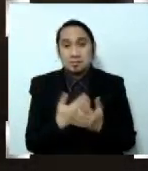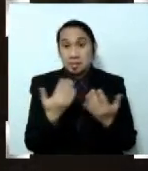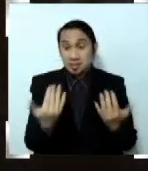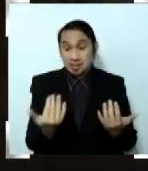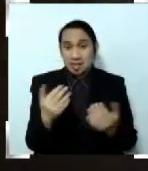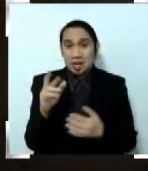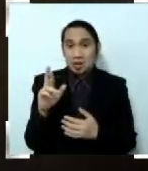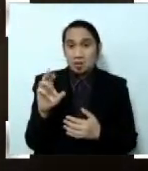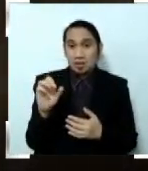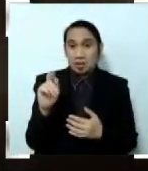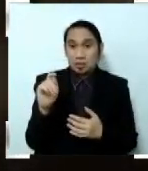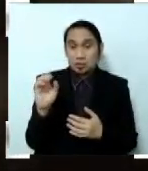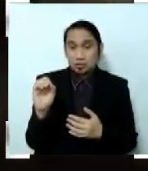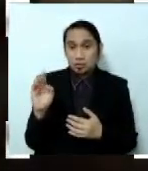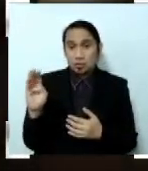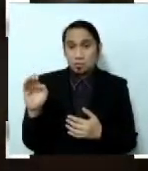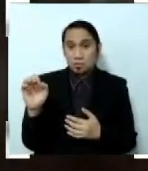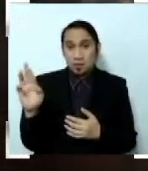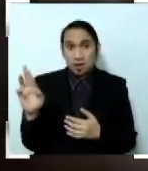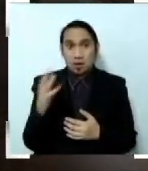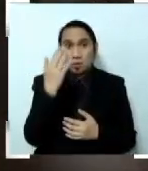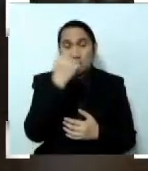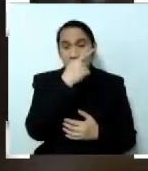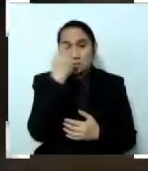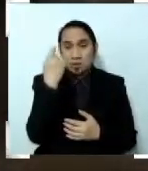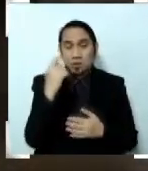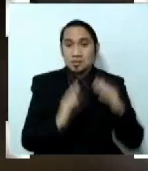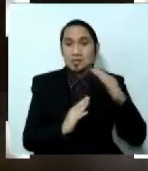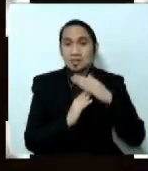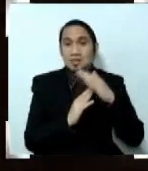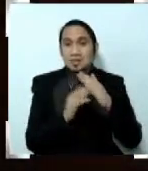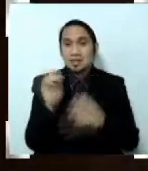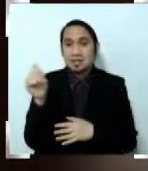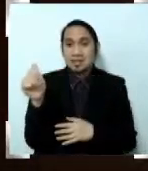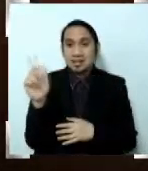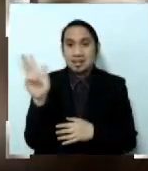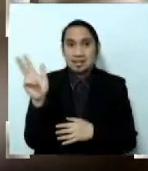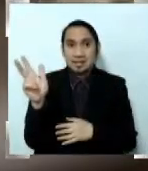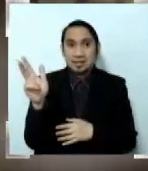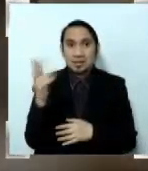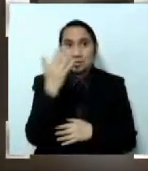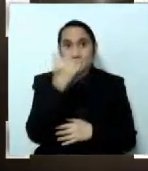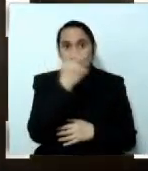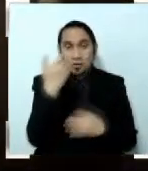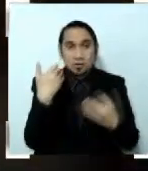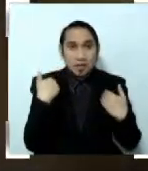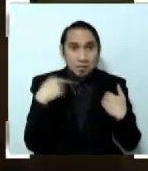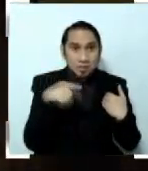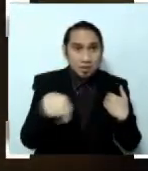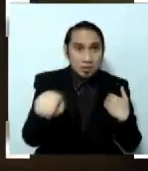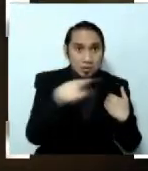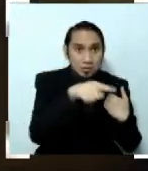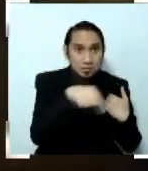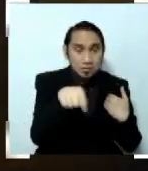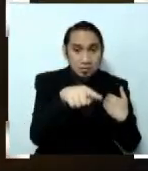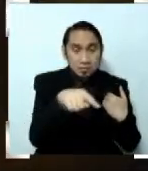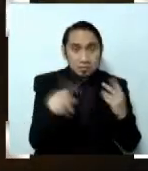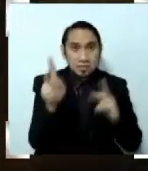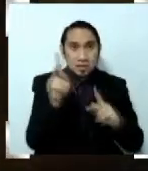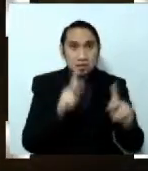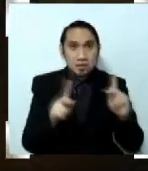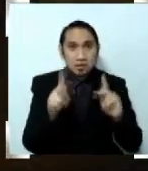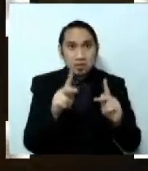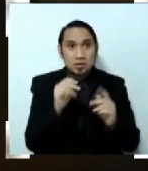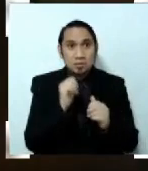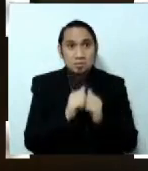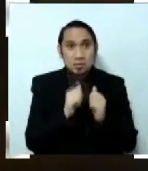curfew. Alas 12 po namin, 10:30 po. Oh, may tao pa kayo? Wala na yan. Huli na yung mga ano